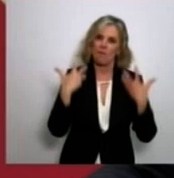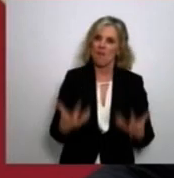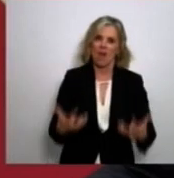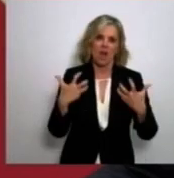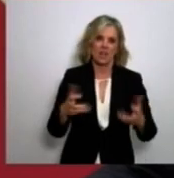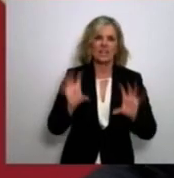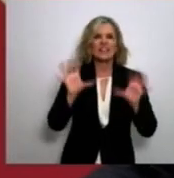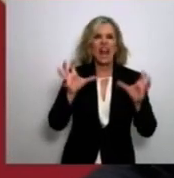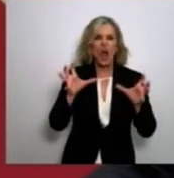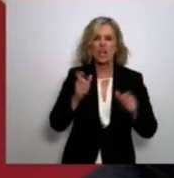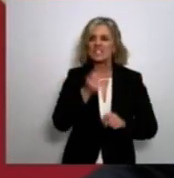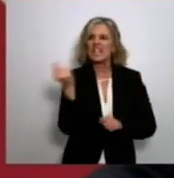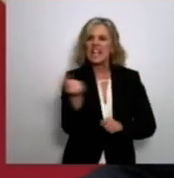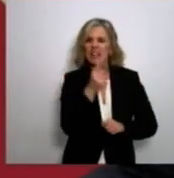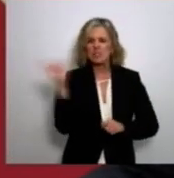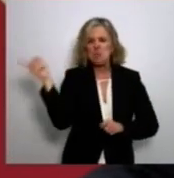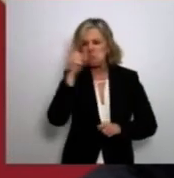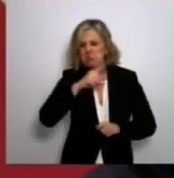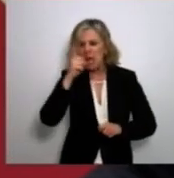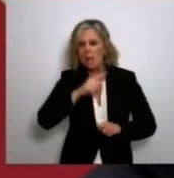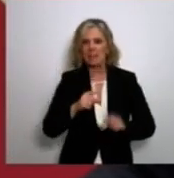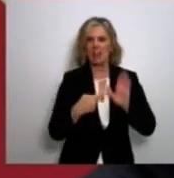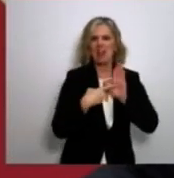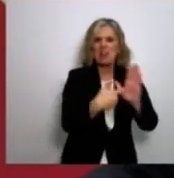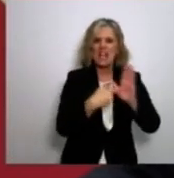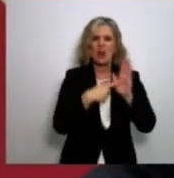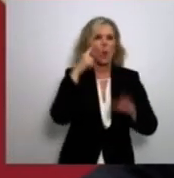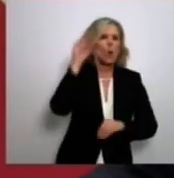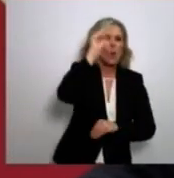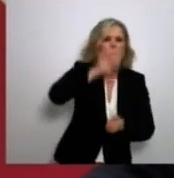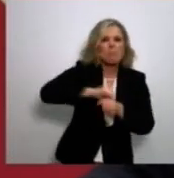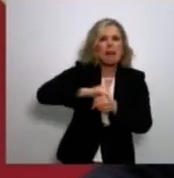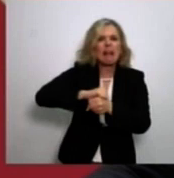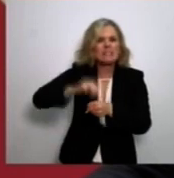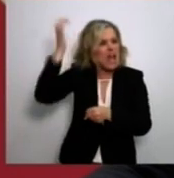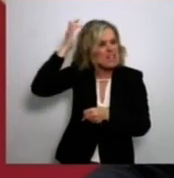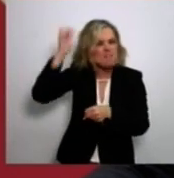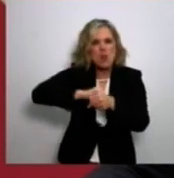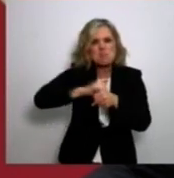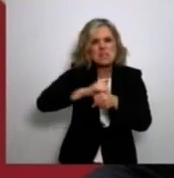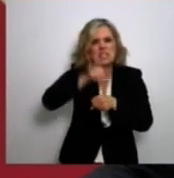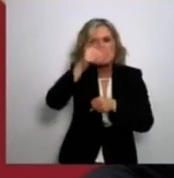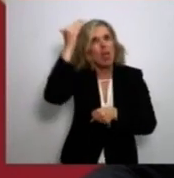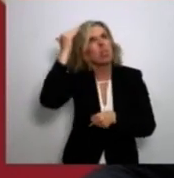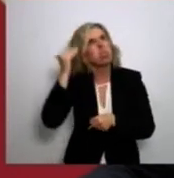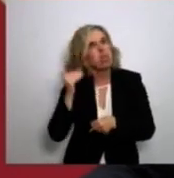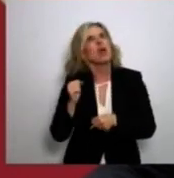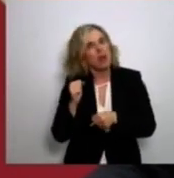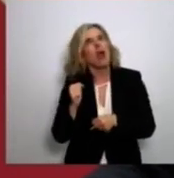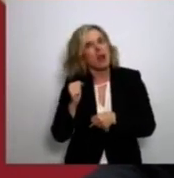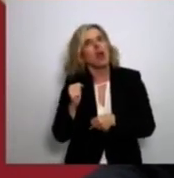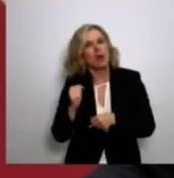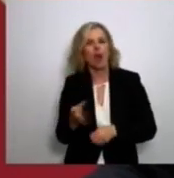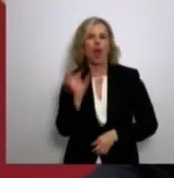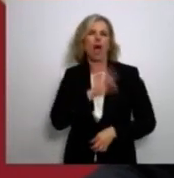να σας βάλει στον ύπνο και σας εμφανίζει ως λύσεις αυτά τα οποία το σύστημα προβάλλει, αυτά τα οποία βολεύουν το